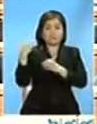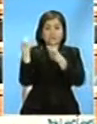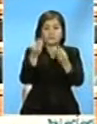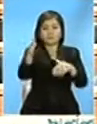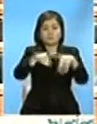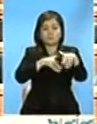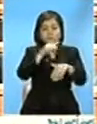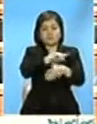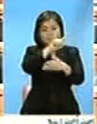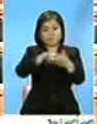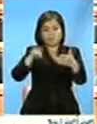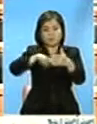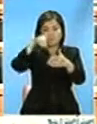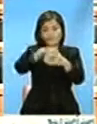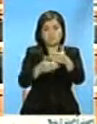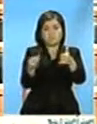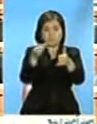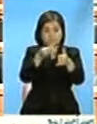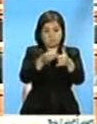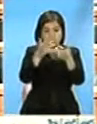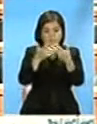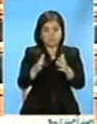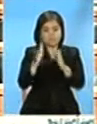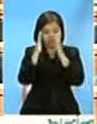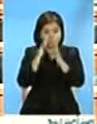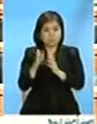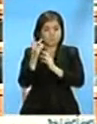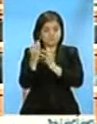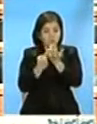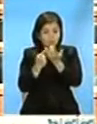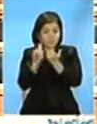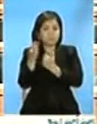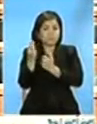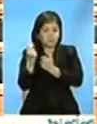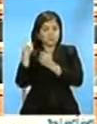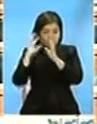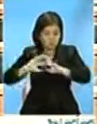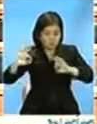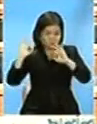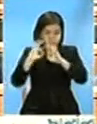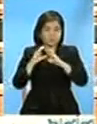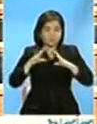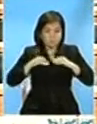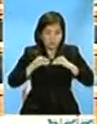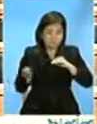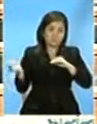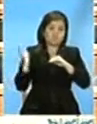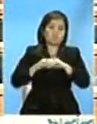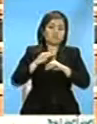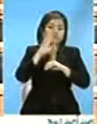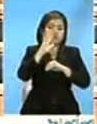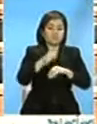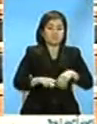ชนจำนวนผมคิดว่ามีความหมายครับเรายอมจ่ายเงินเพิ่มไปคนละ4ล้านบาทต่อค